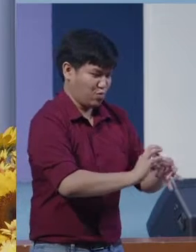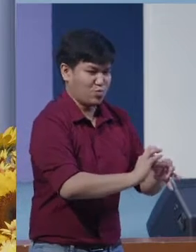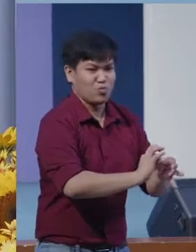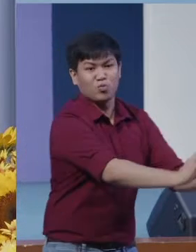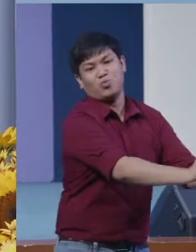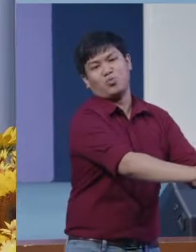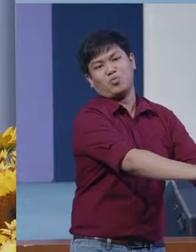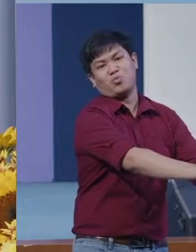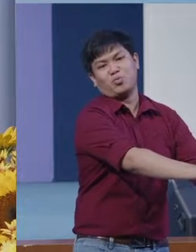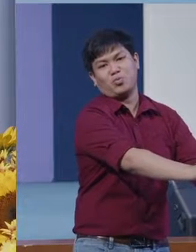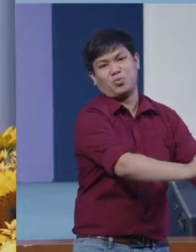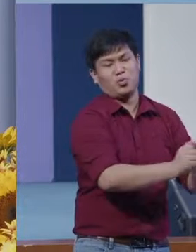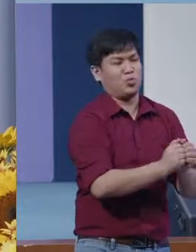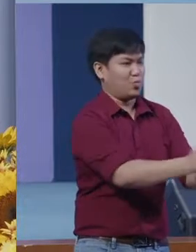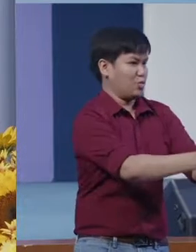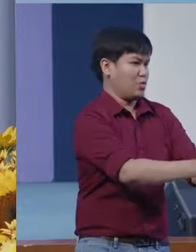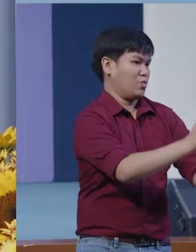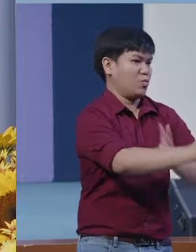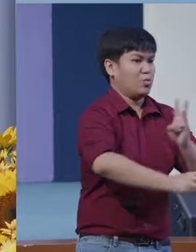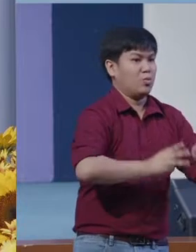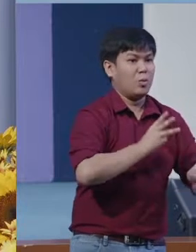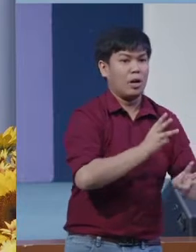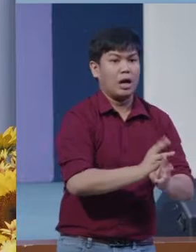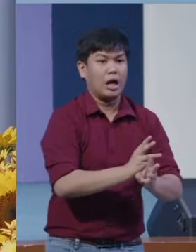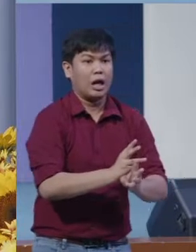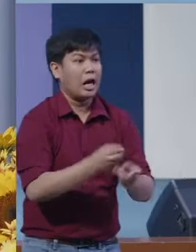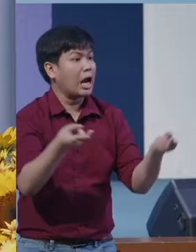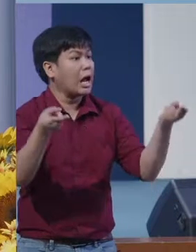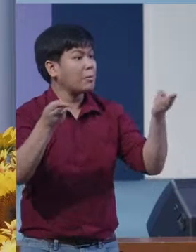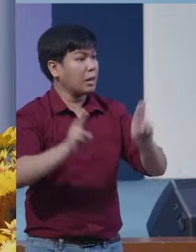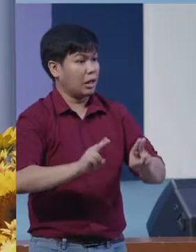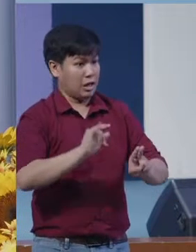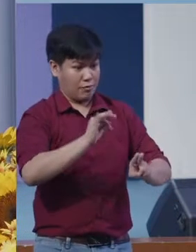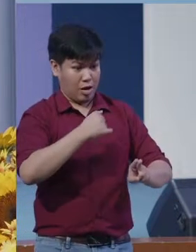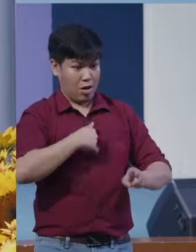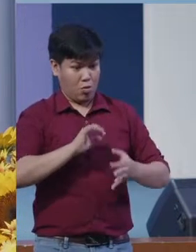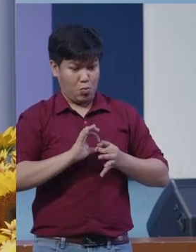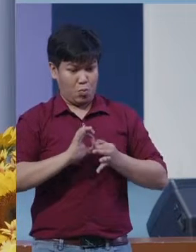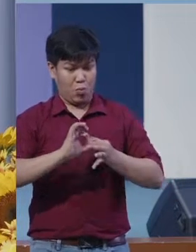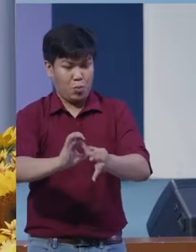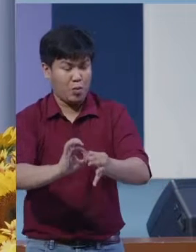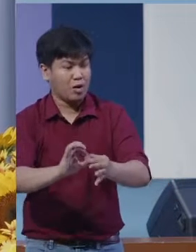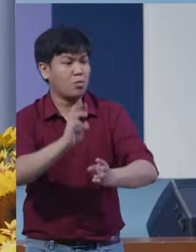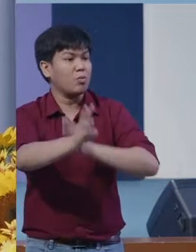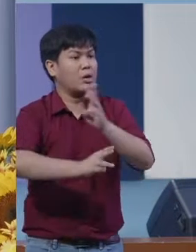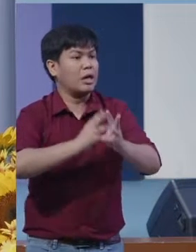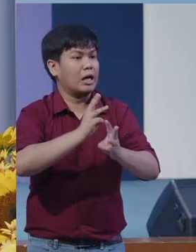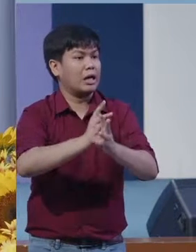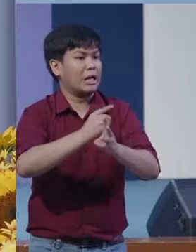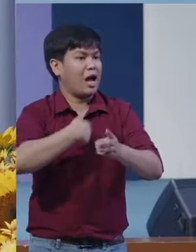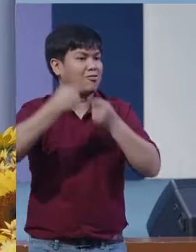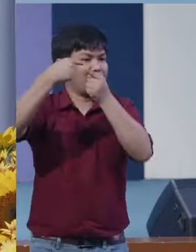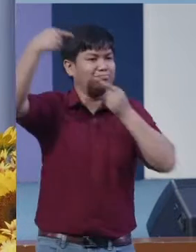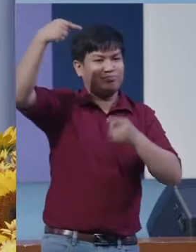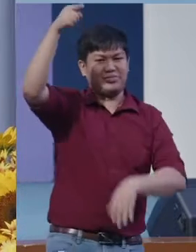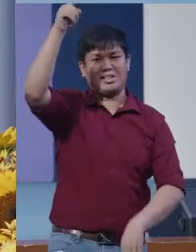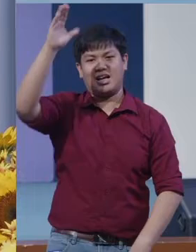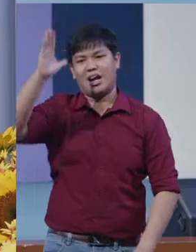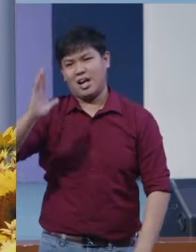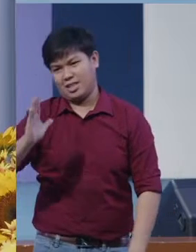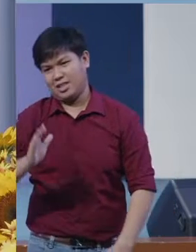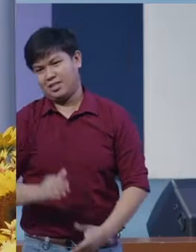world makes himself an enemy of God. So may mga ganong klaseng